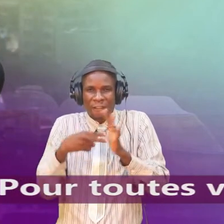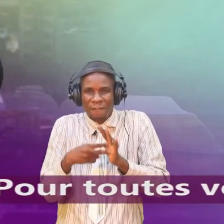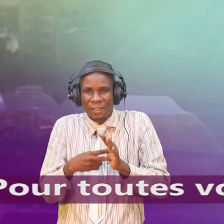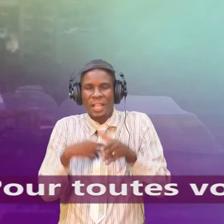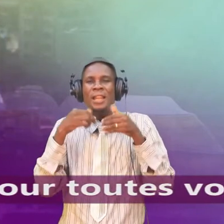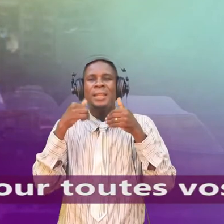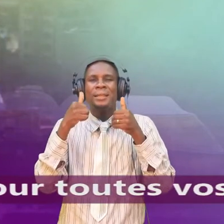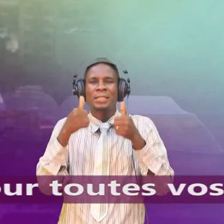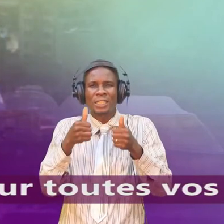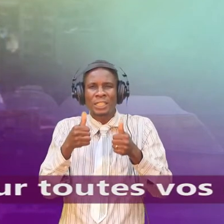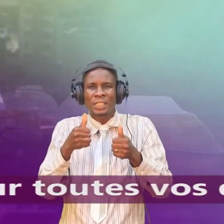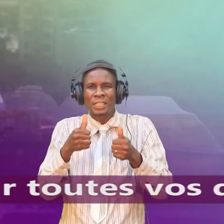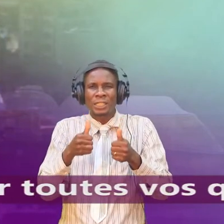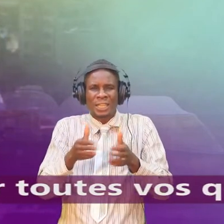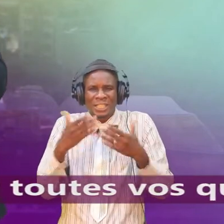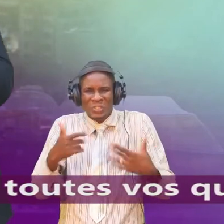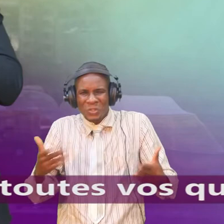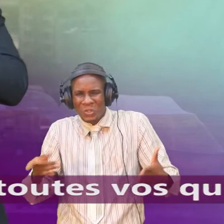Wokovu wetu ni mali ya Mungu.